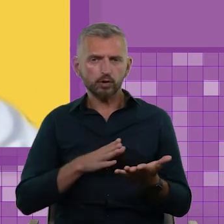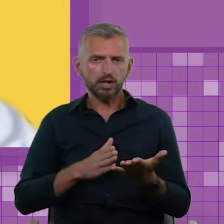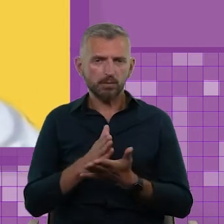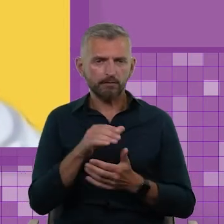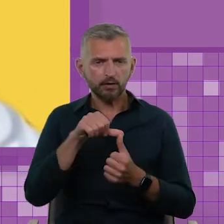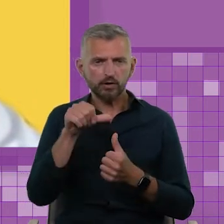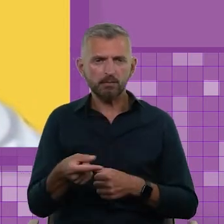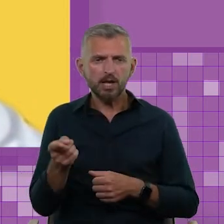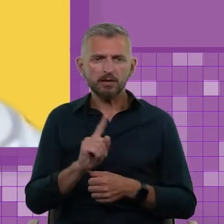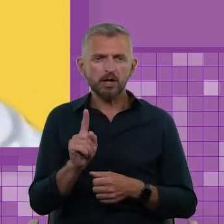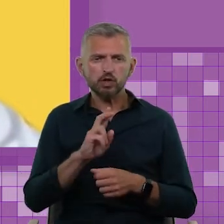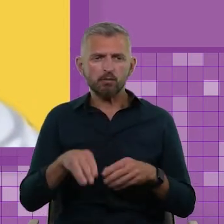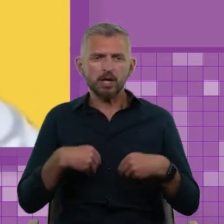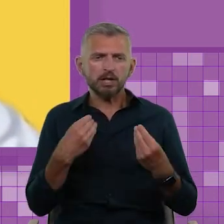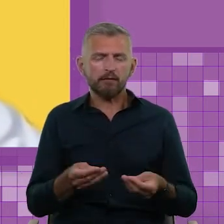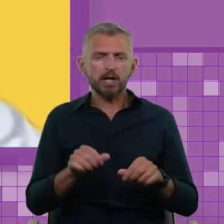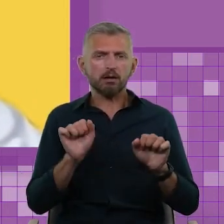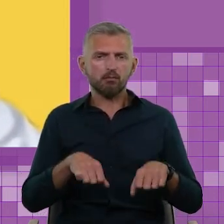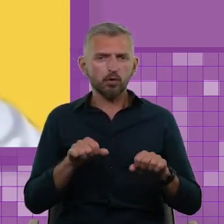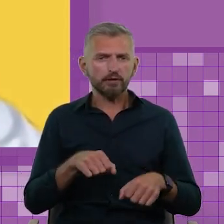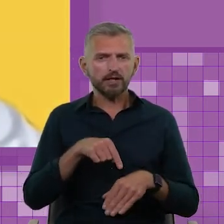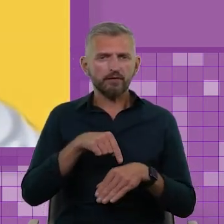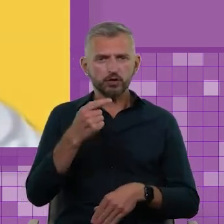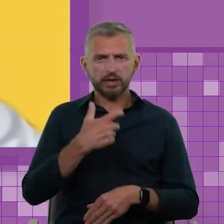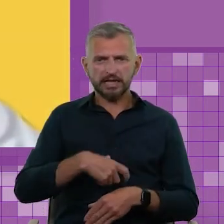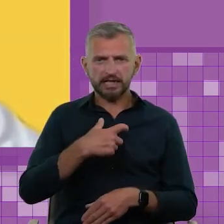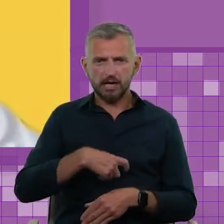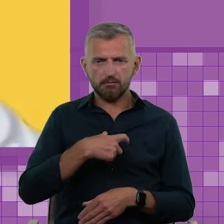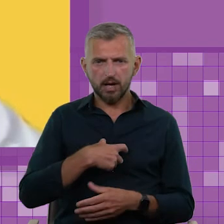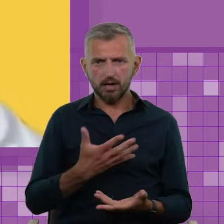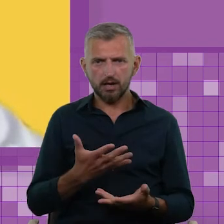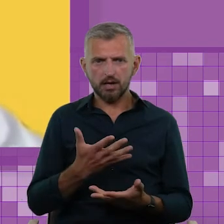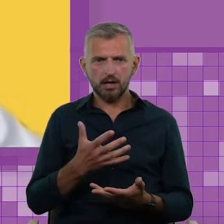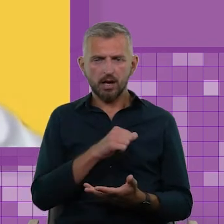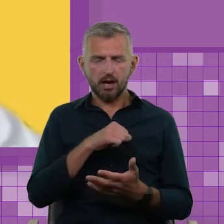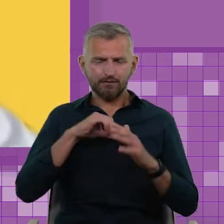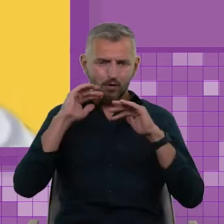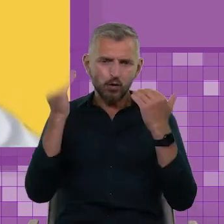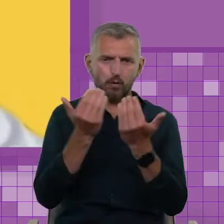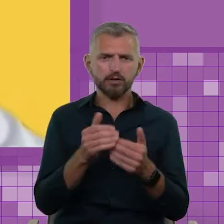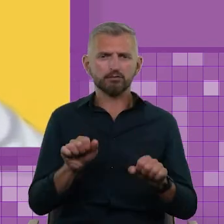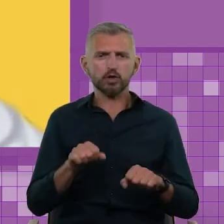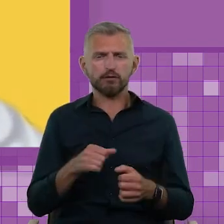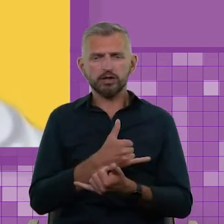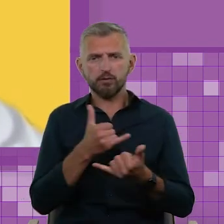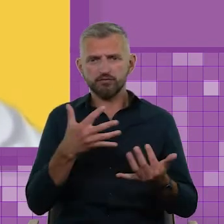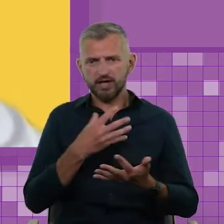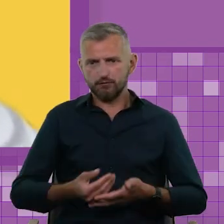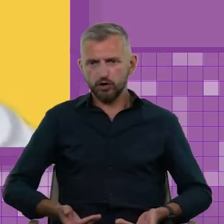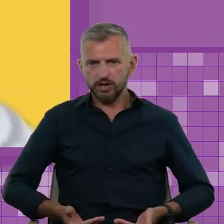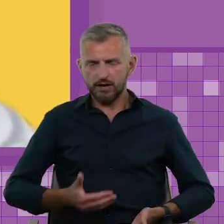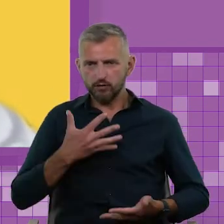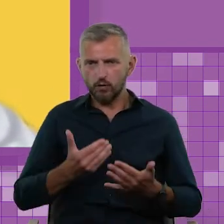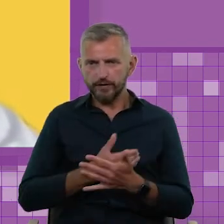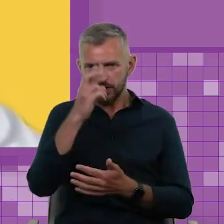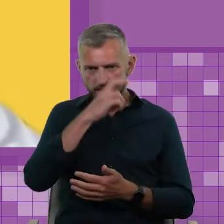справа на те, щоб давати можливості відчути себе таким досить автономним і можливості забезпечувати своє життя на новій країні.